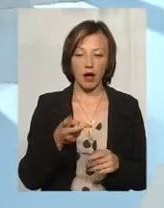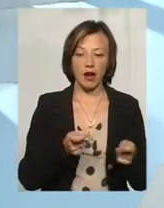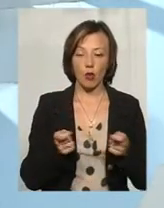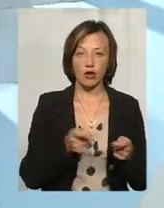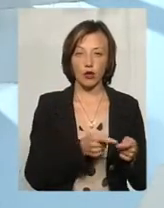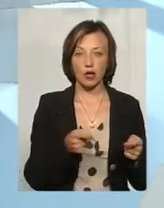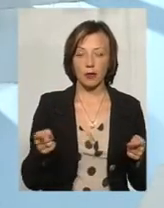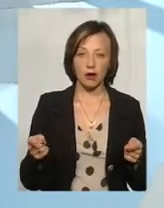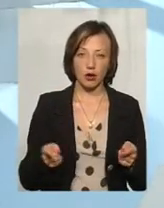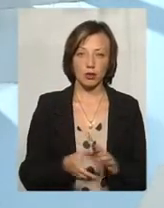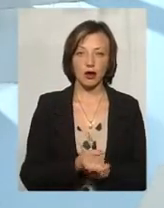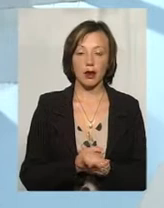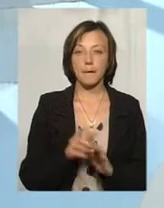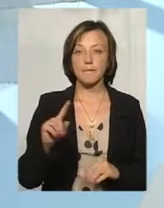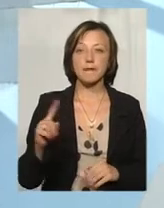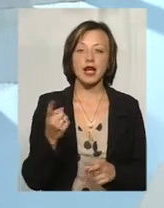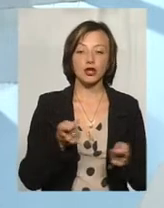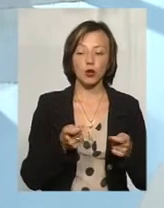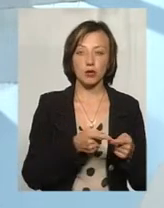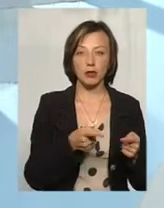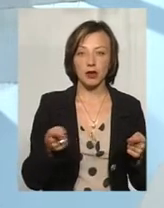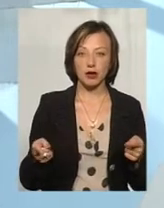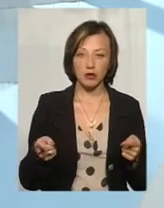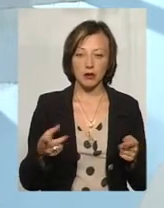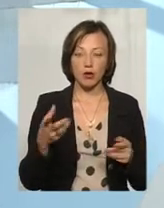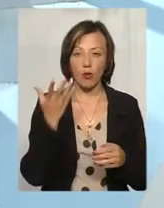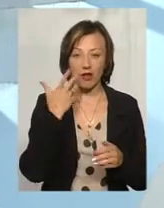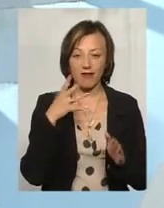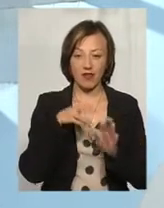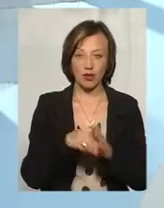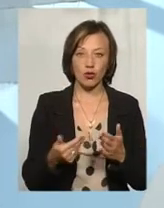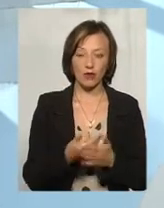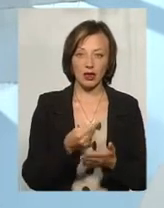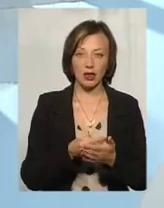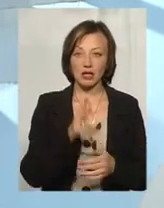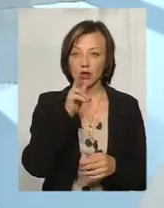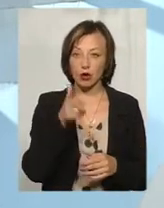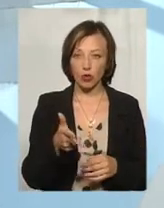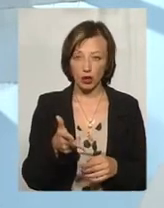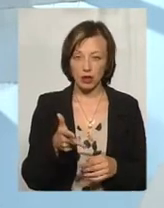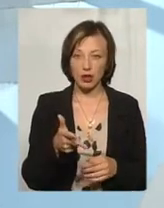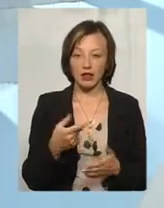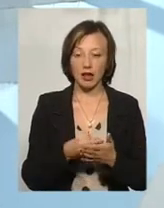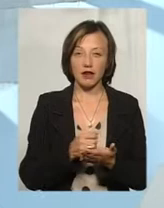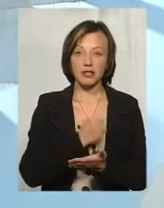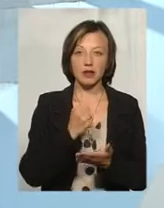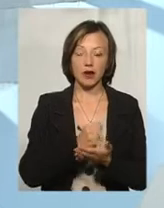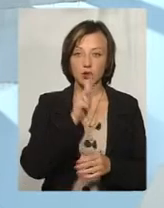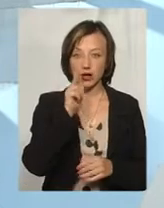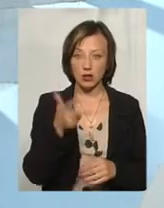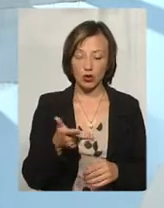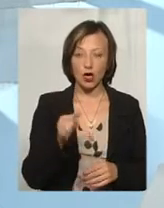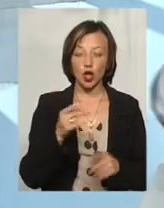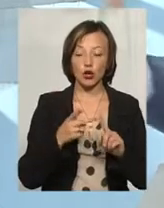періоди. Тому що перший регуляторний період при введенні стимулюючого тарифоутворення складає 3 роки, тобто тариф затверджується на 3 роки,